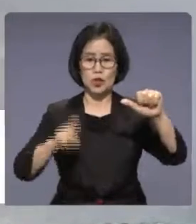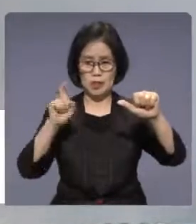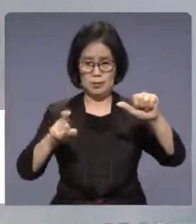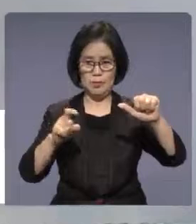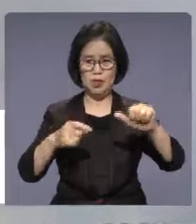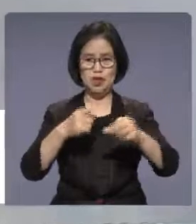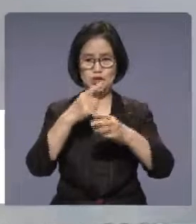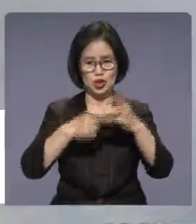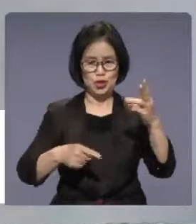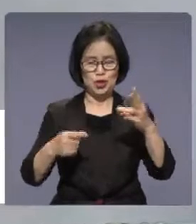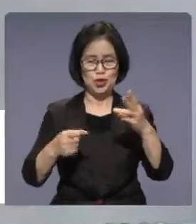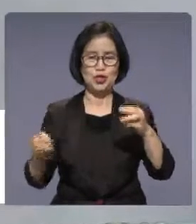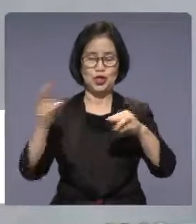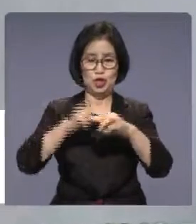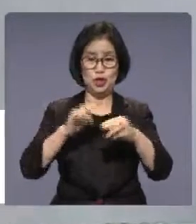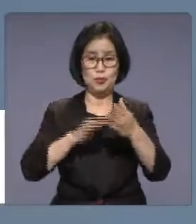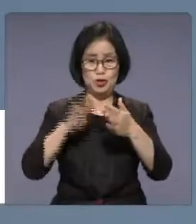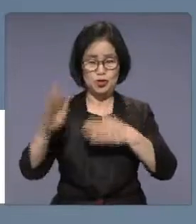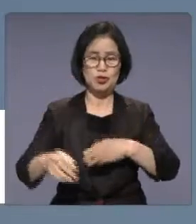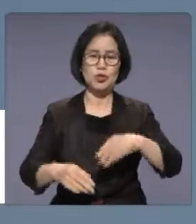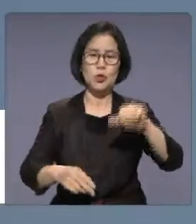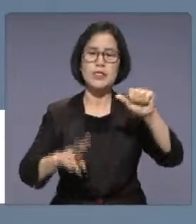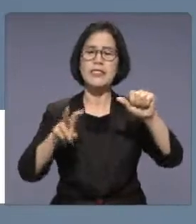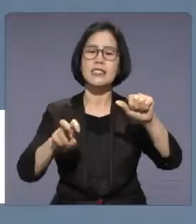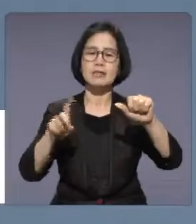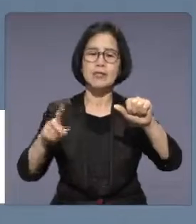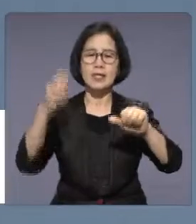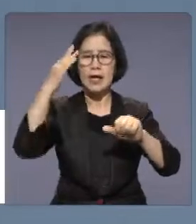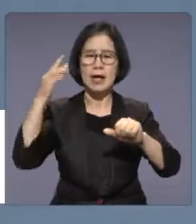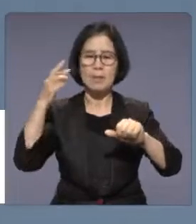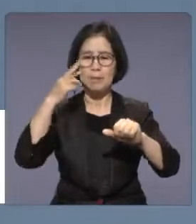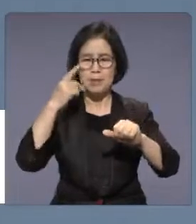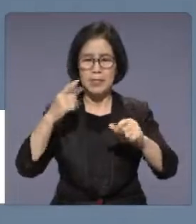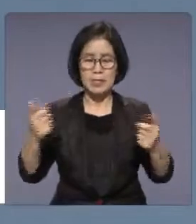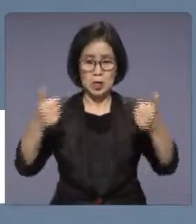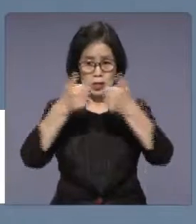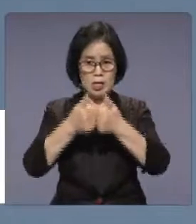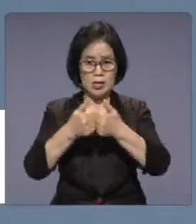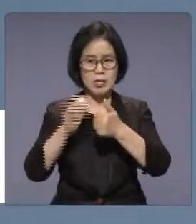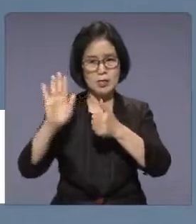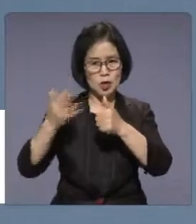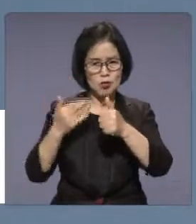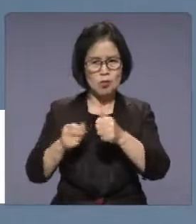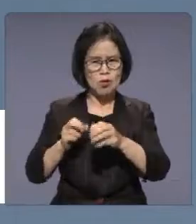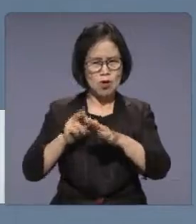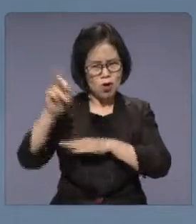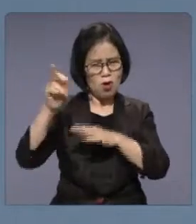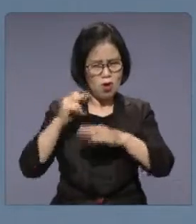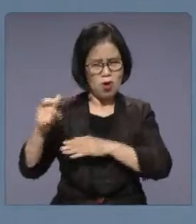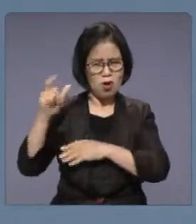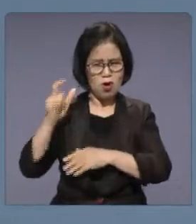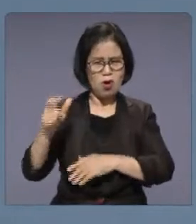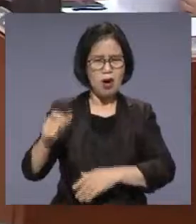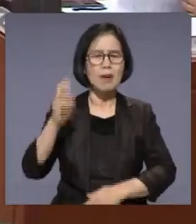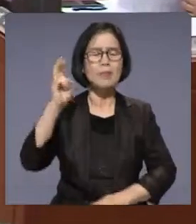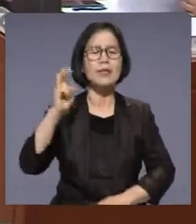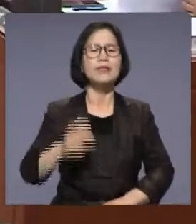당선인 취임과 21일 한미 정상회담을 전후해 무력 도발의 수위를 높여갈 것으로